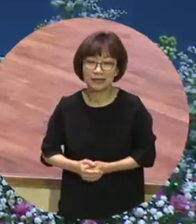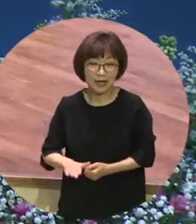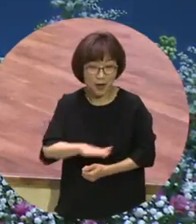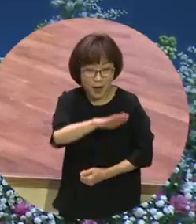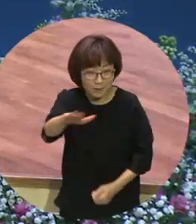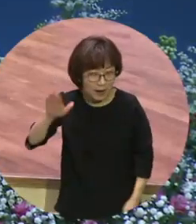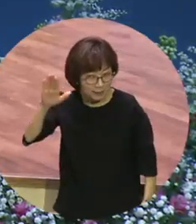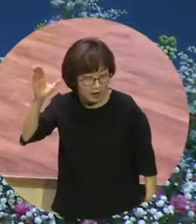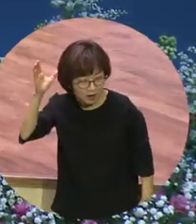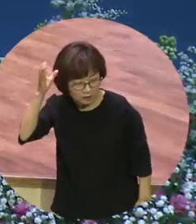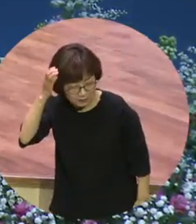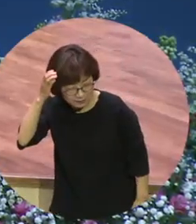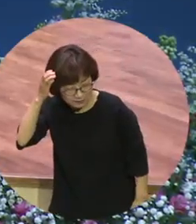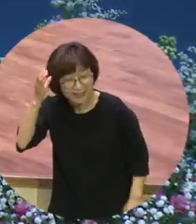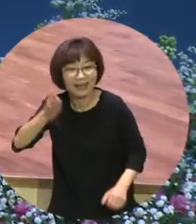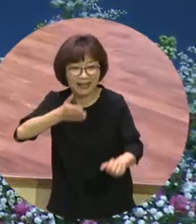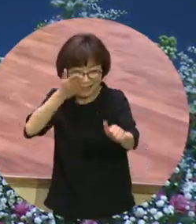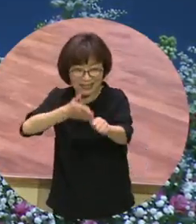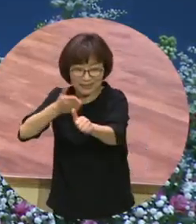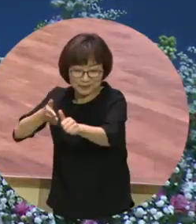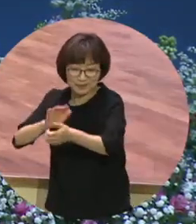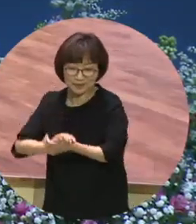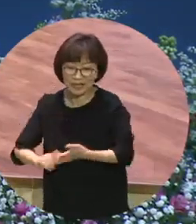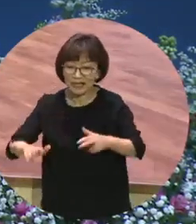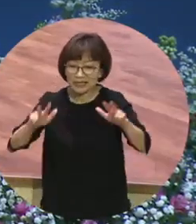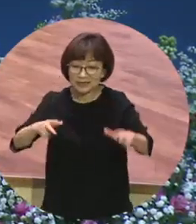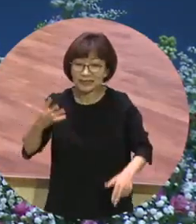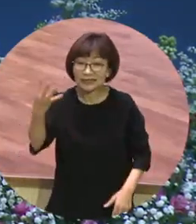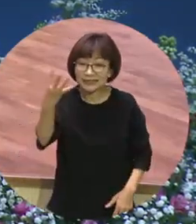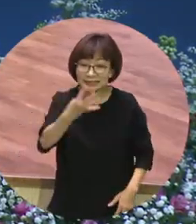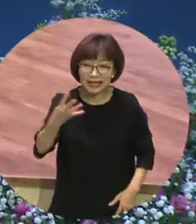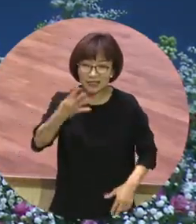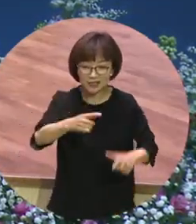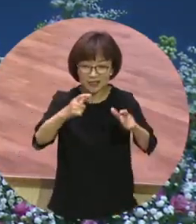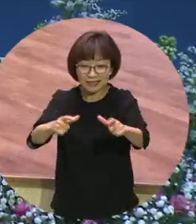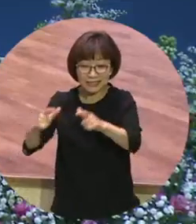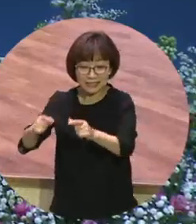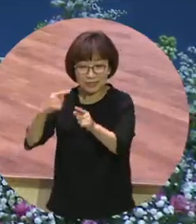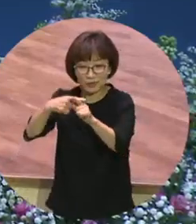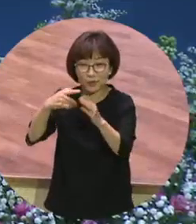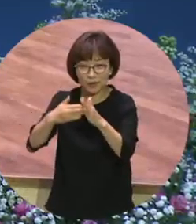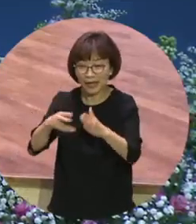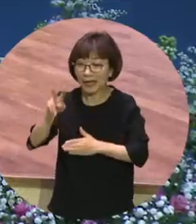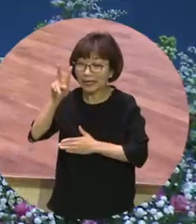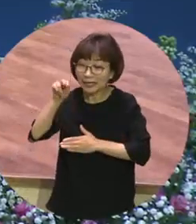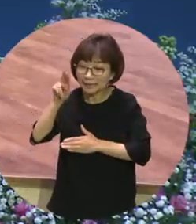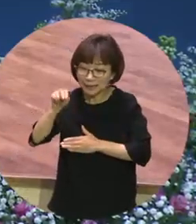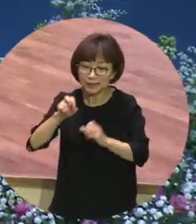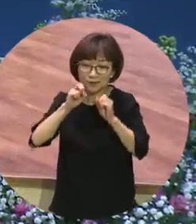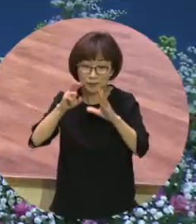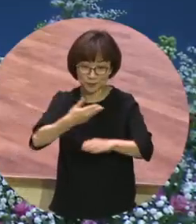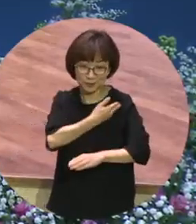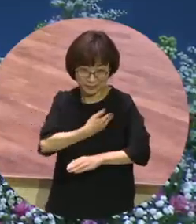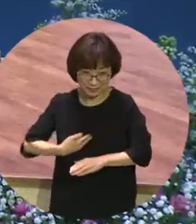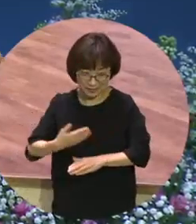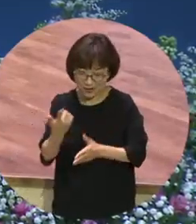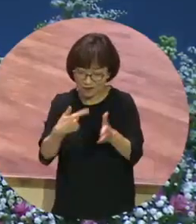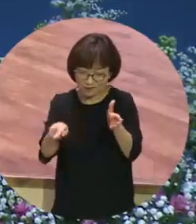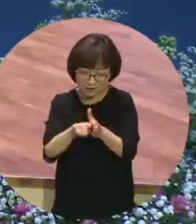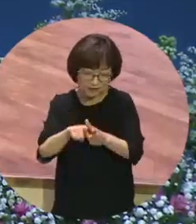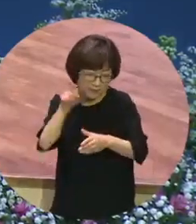기대하시기 바랍니다. 우리가 지금 사천지교회 2만 현장 전도제자 사천지교회 매일 기도합니다.